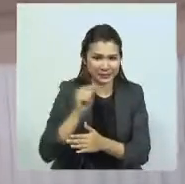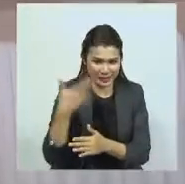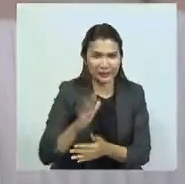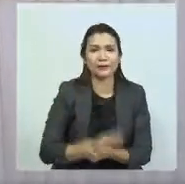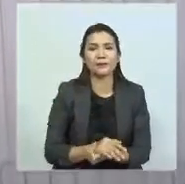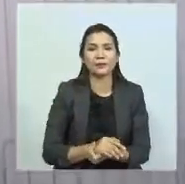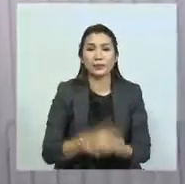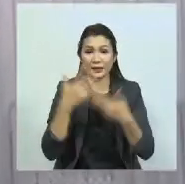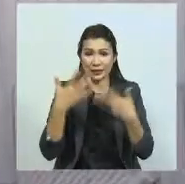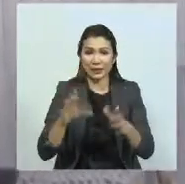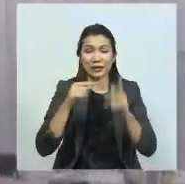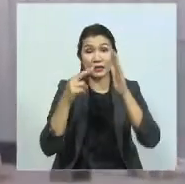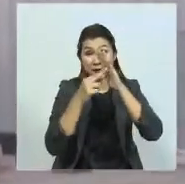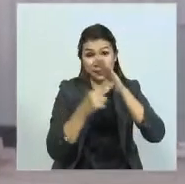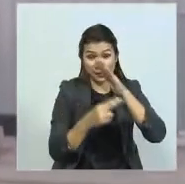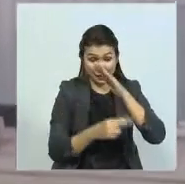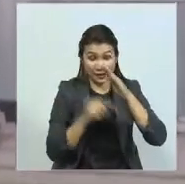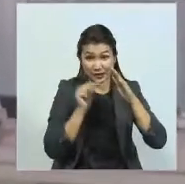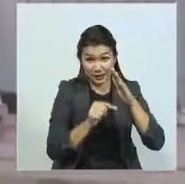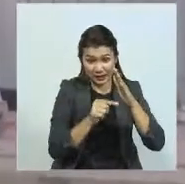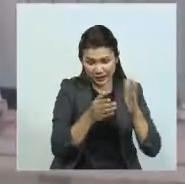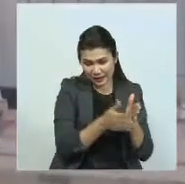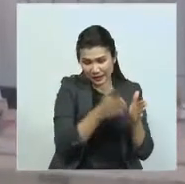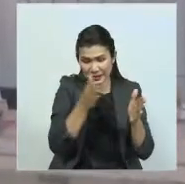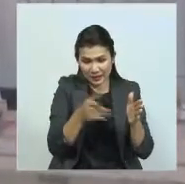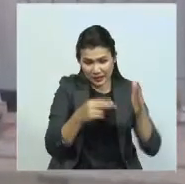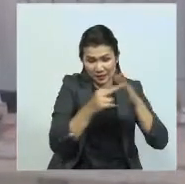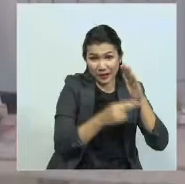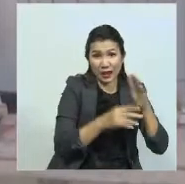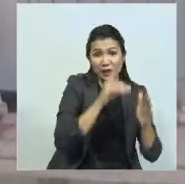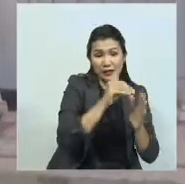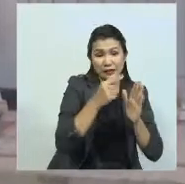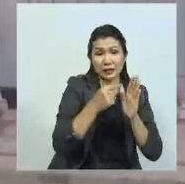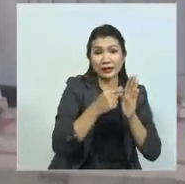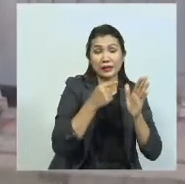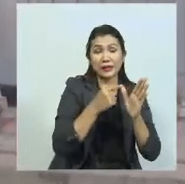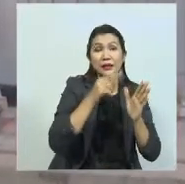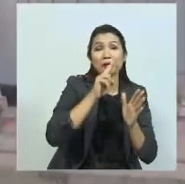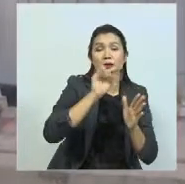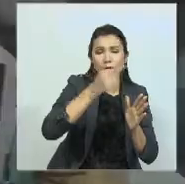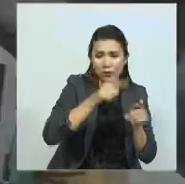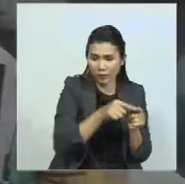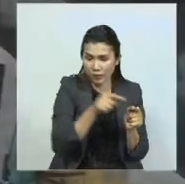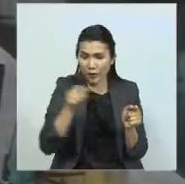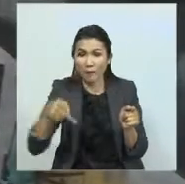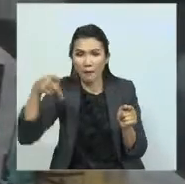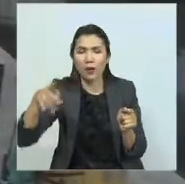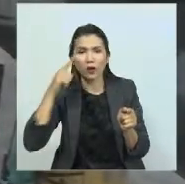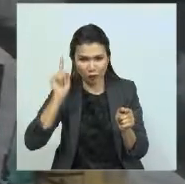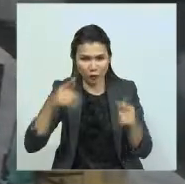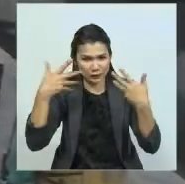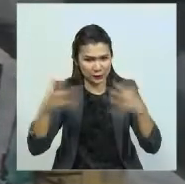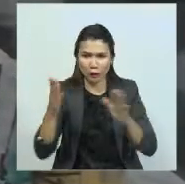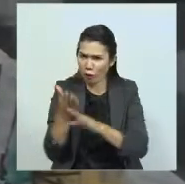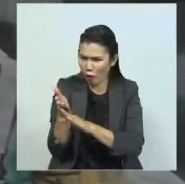การปรับปรุงภูมิทัศน์ตั้งแต่สะพานดำรงสถิตถึงสะพานพานุพันธ์จะแล้วเสร็จก่อนวันที่22พฤศจิกายนนี้อย่างแน่น